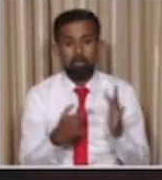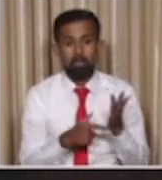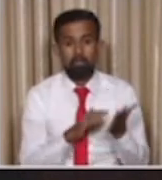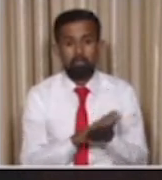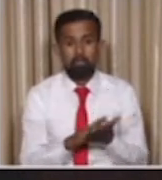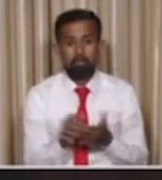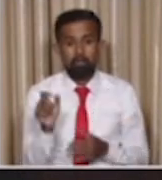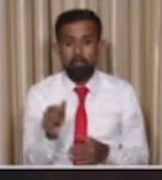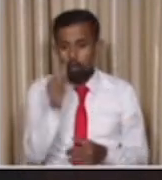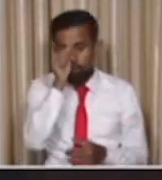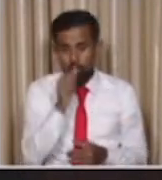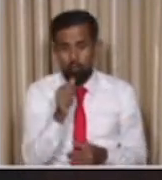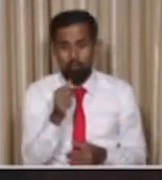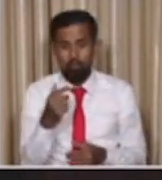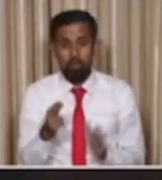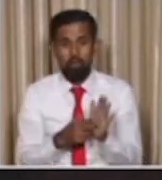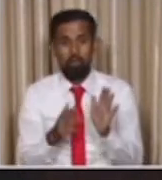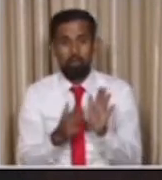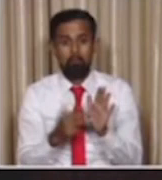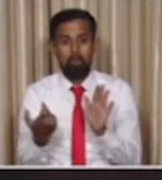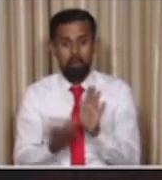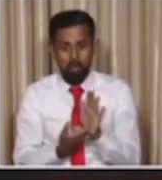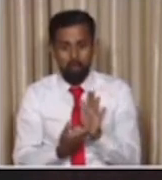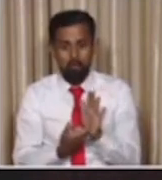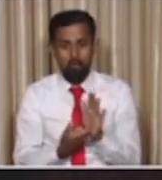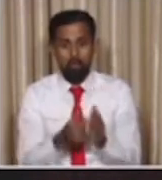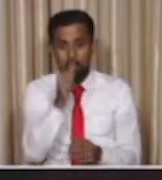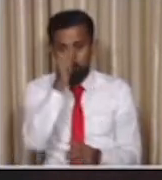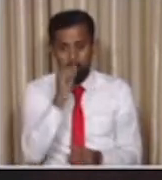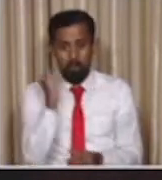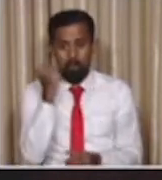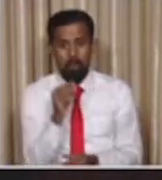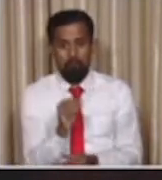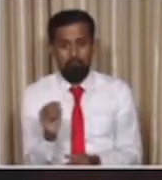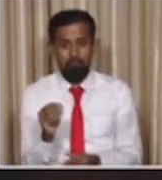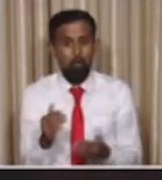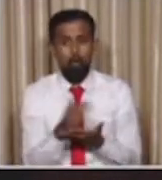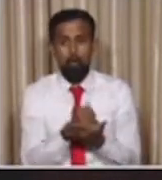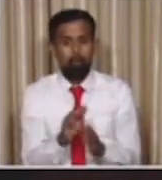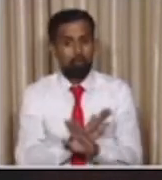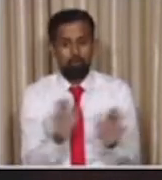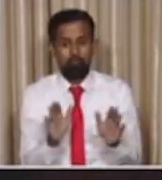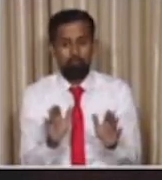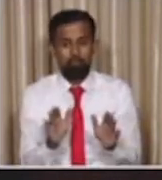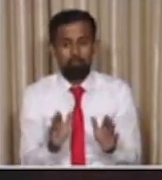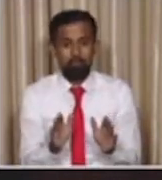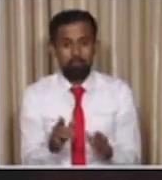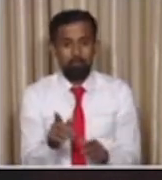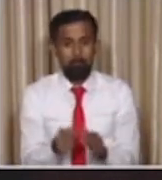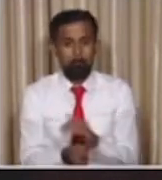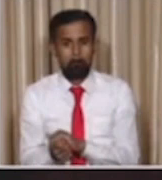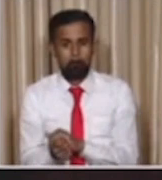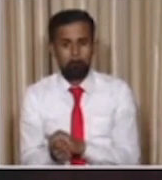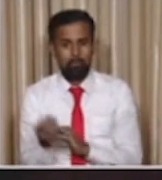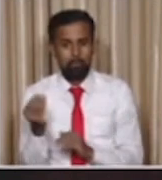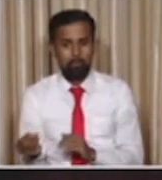රාජිතලාට හොරකම් කරන්න හදපු NMR එකේ හොරකම් කරන නිලධාරී ඉන්නවනම් මම මේ කියන්නේ හැමෝටම නෙවෙයි. ඒක කරන්න කවුරු හරි අනුබල